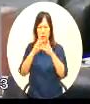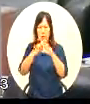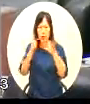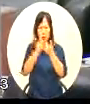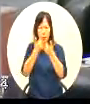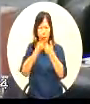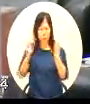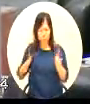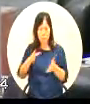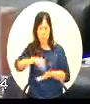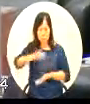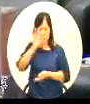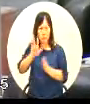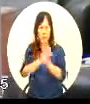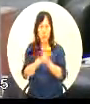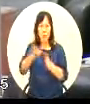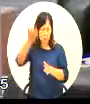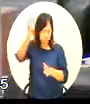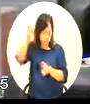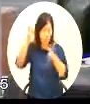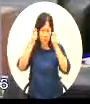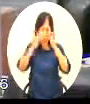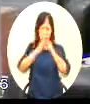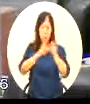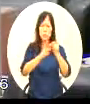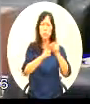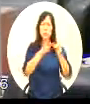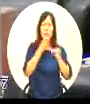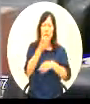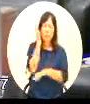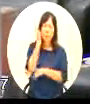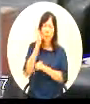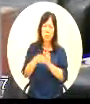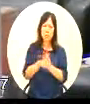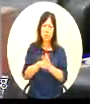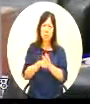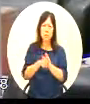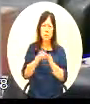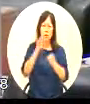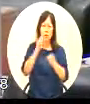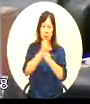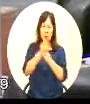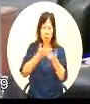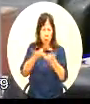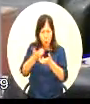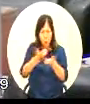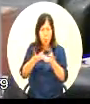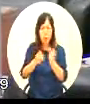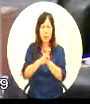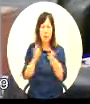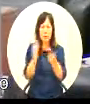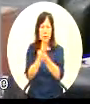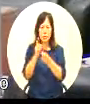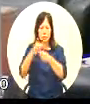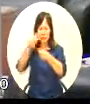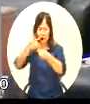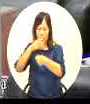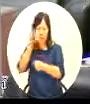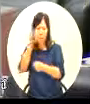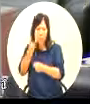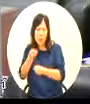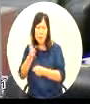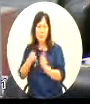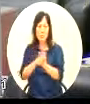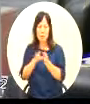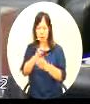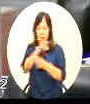提到，过去高雄因为中央的政策、产业的布局，还有长期对南部的不重视，所以看